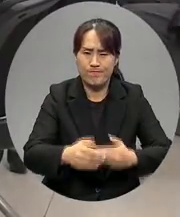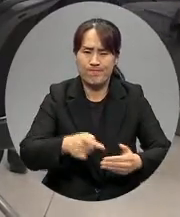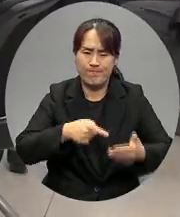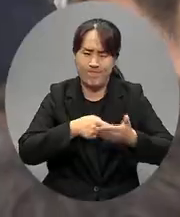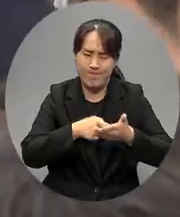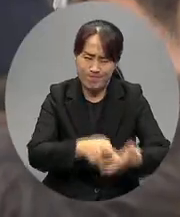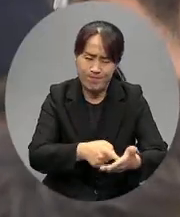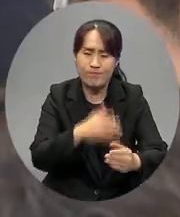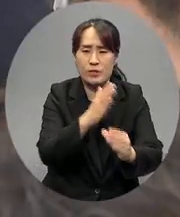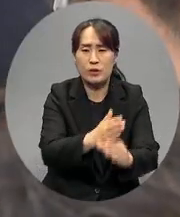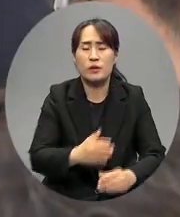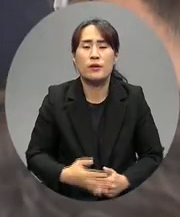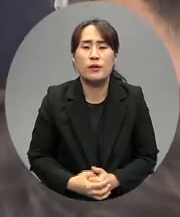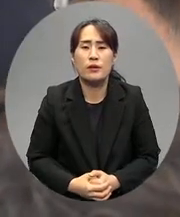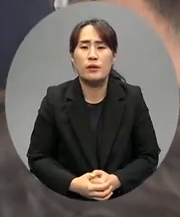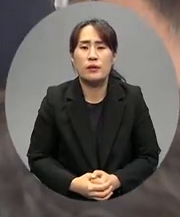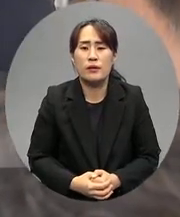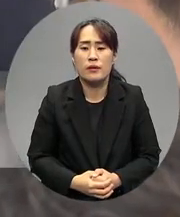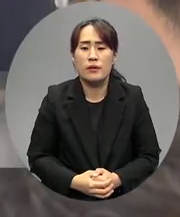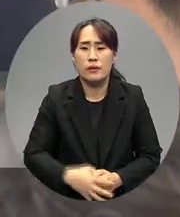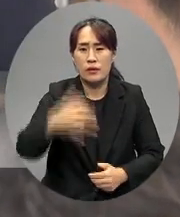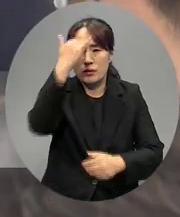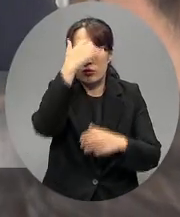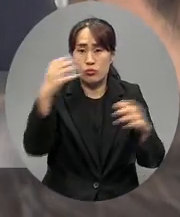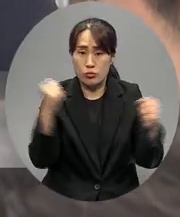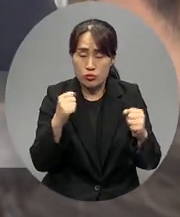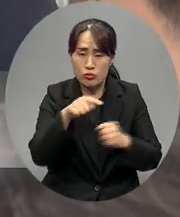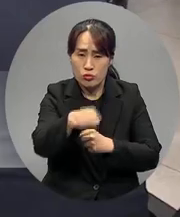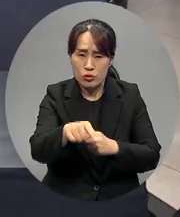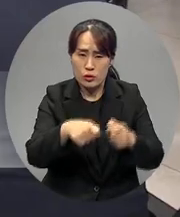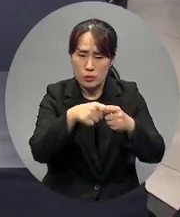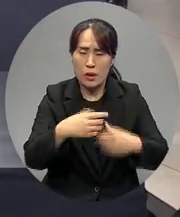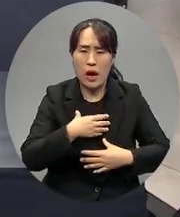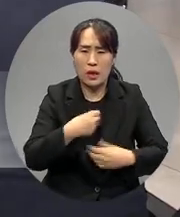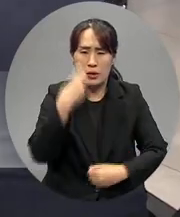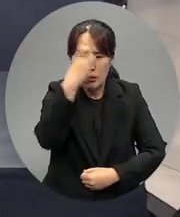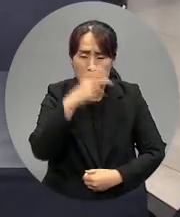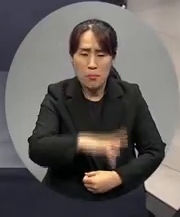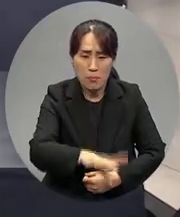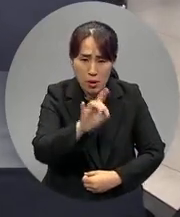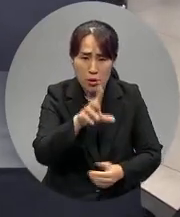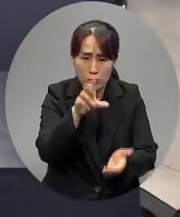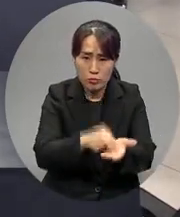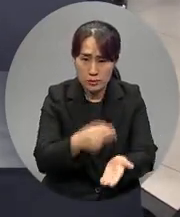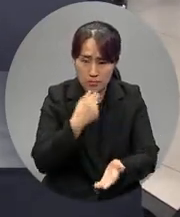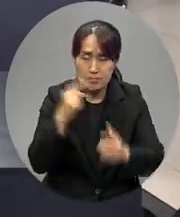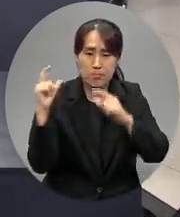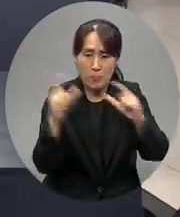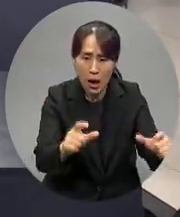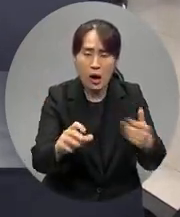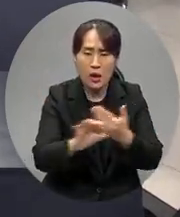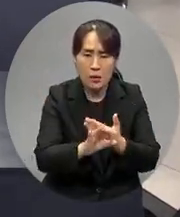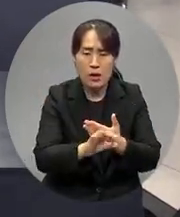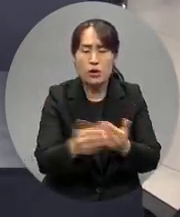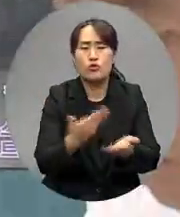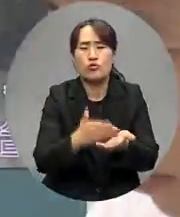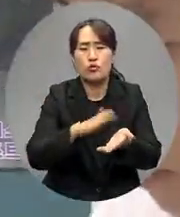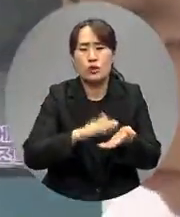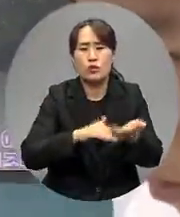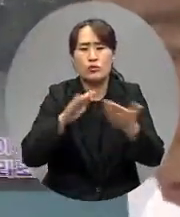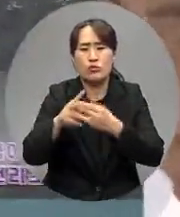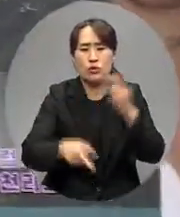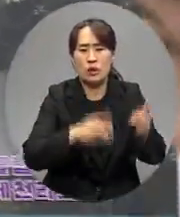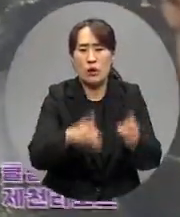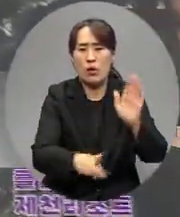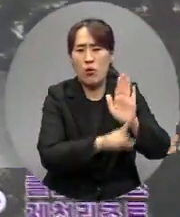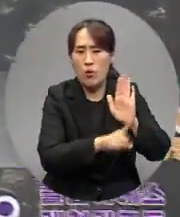강한 의지를 보이고 있습니다. 충청북도 역시 정밀 안전진단을 먼저 해 문제가 없다면 보강작업을 거쳐 사업